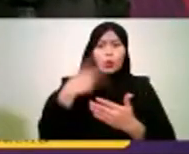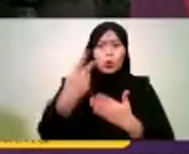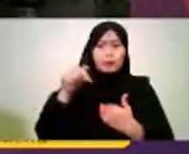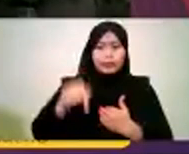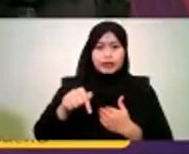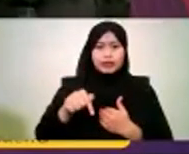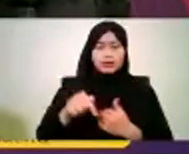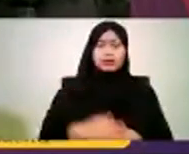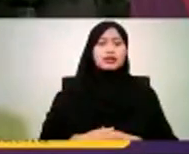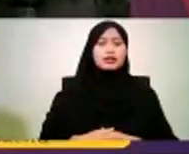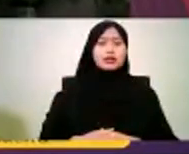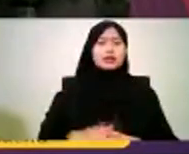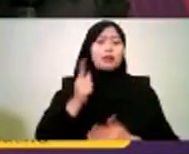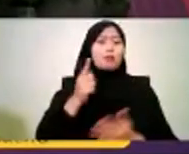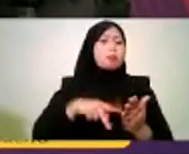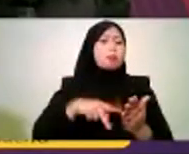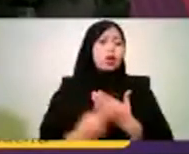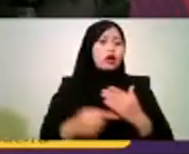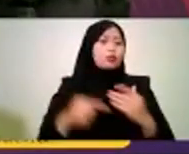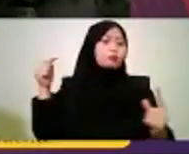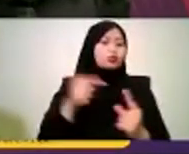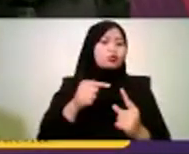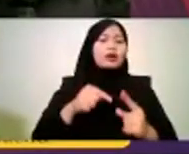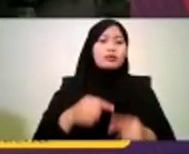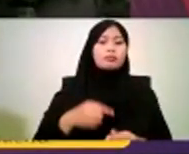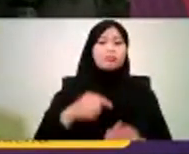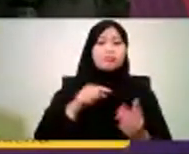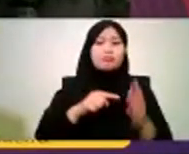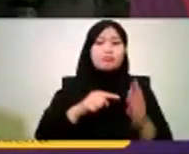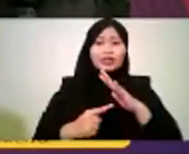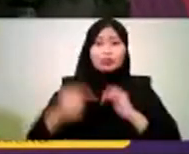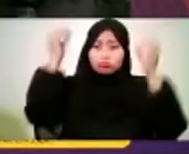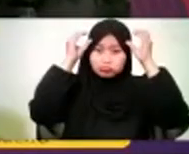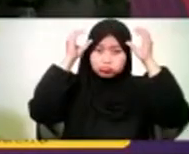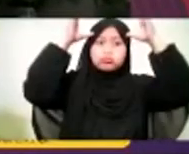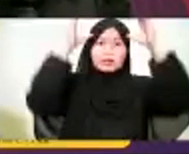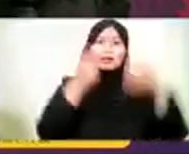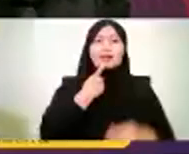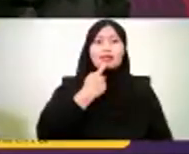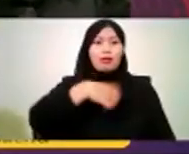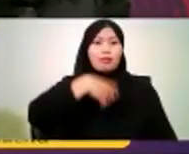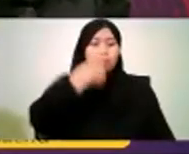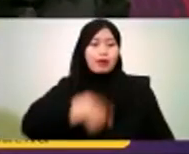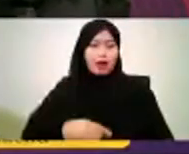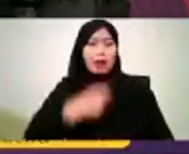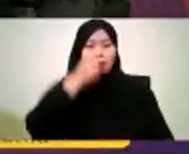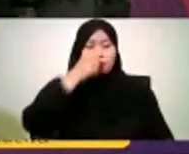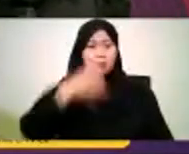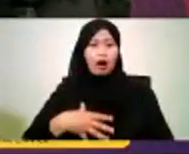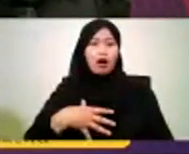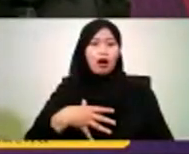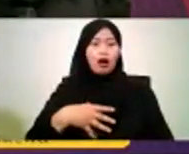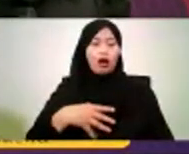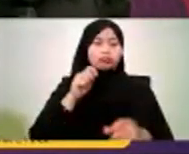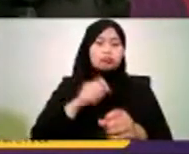upaya untuk menambah wawasan mahasiswa terkait Peran bank sentral dalam perekonomian update